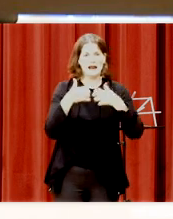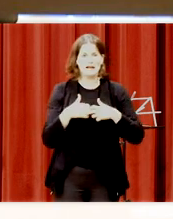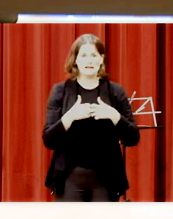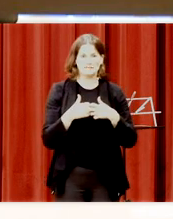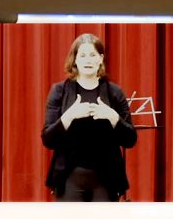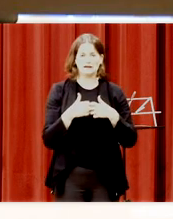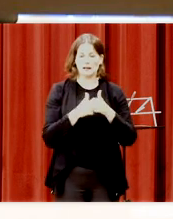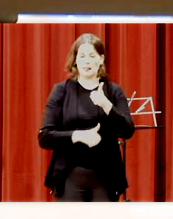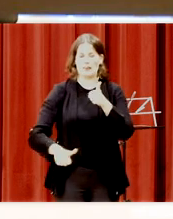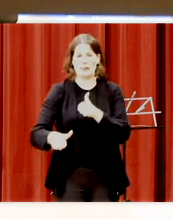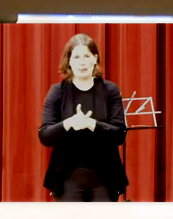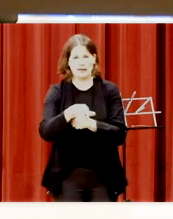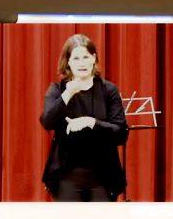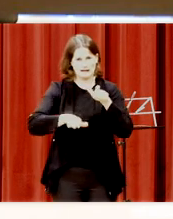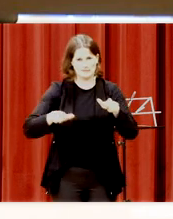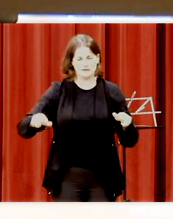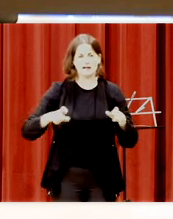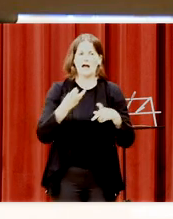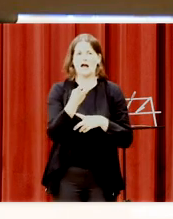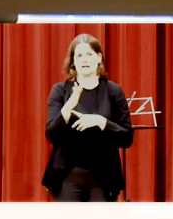una anècdota.